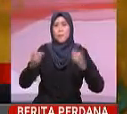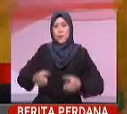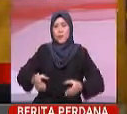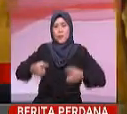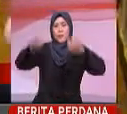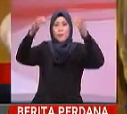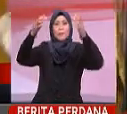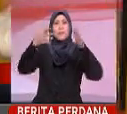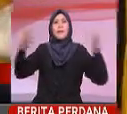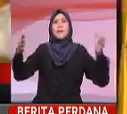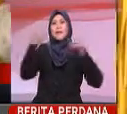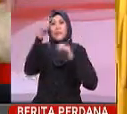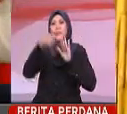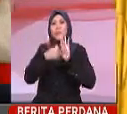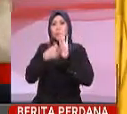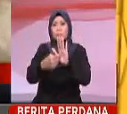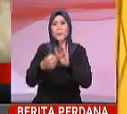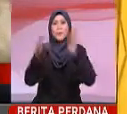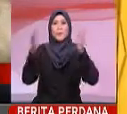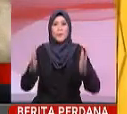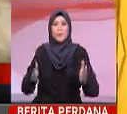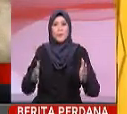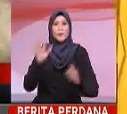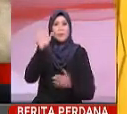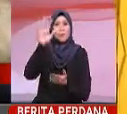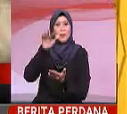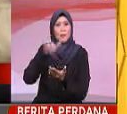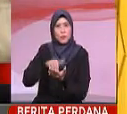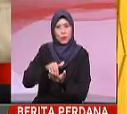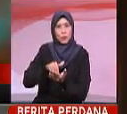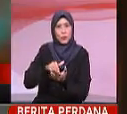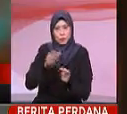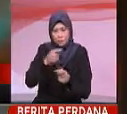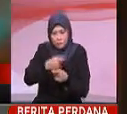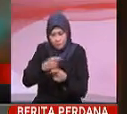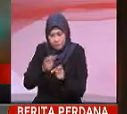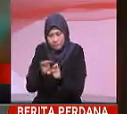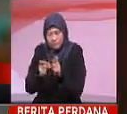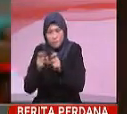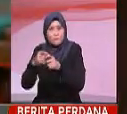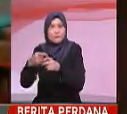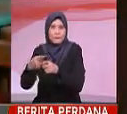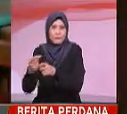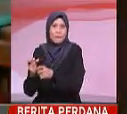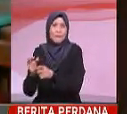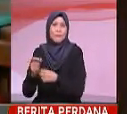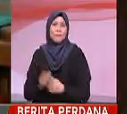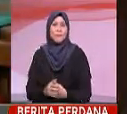besar untuk dipamerkan kepada orang ramai dengan 5,000 bongkah Lego.